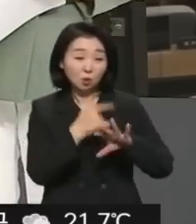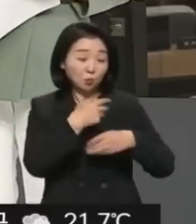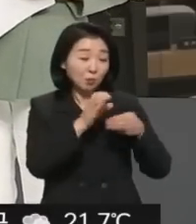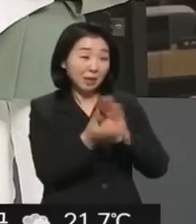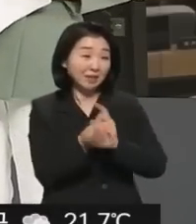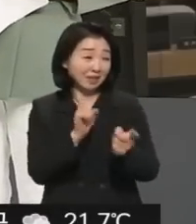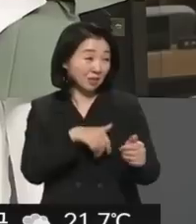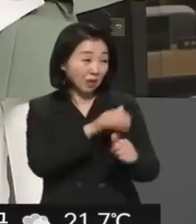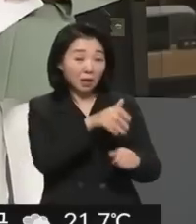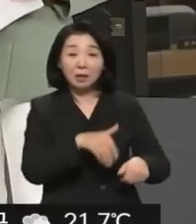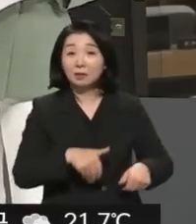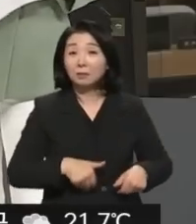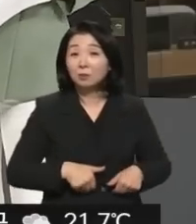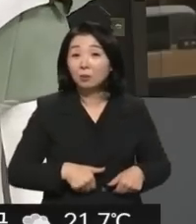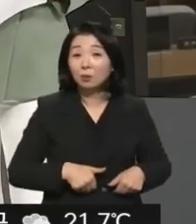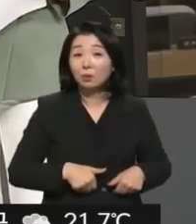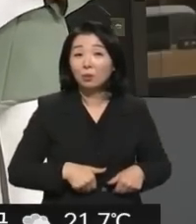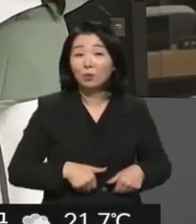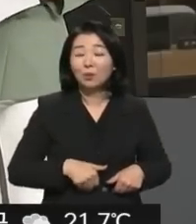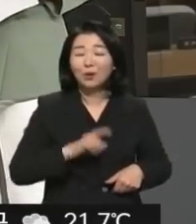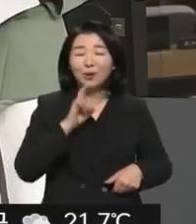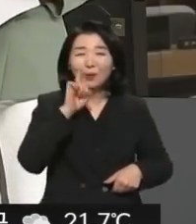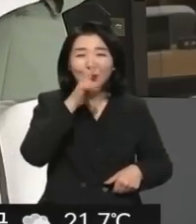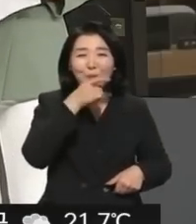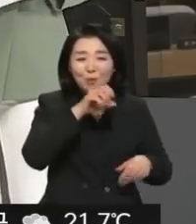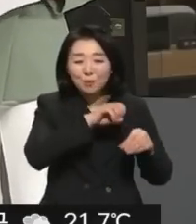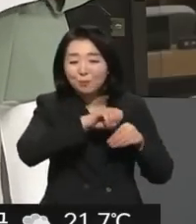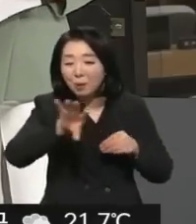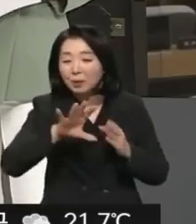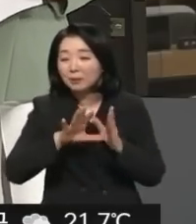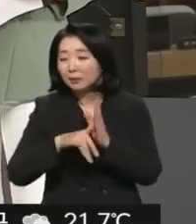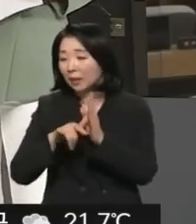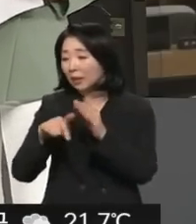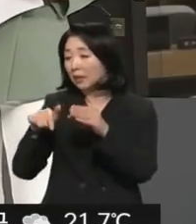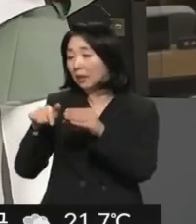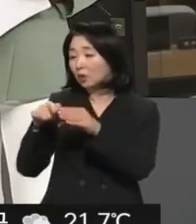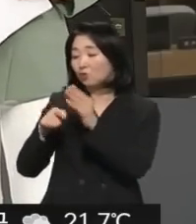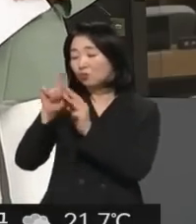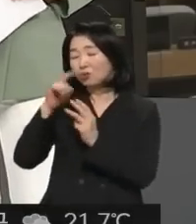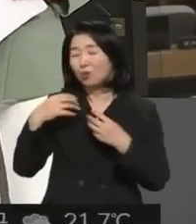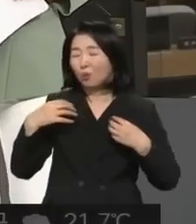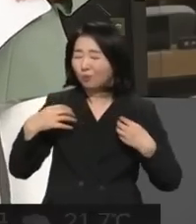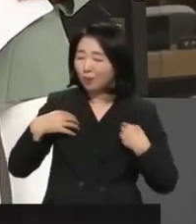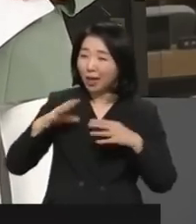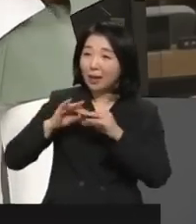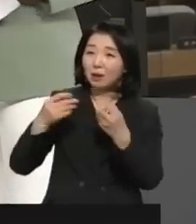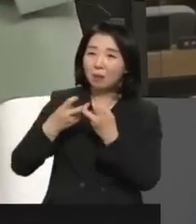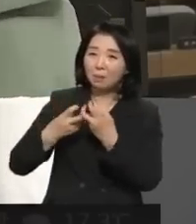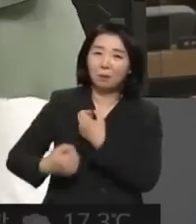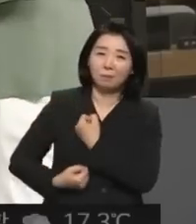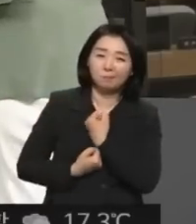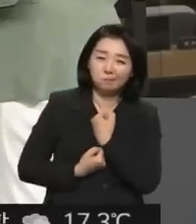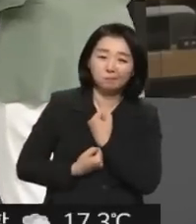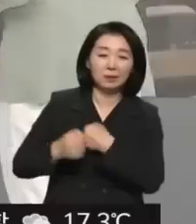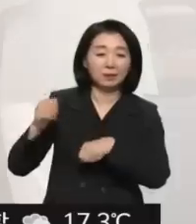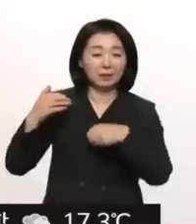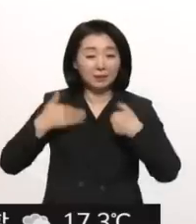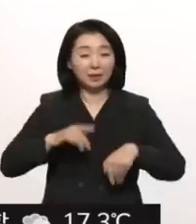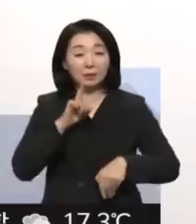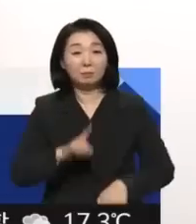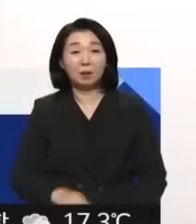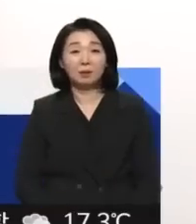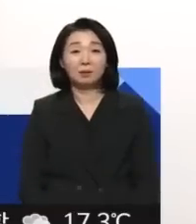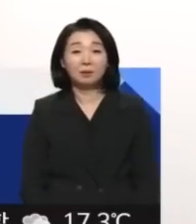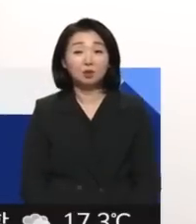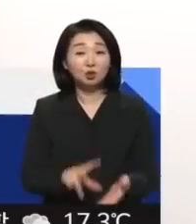가야 하는 상황이라면서요. 오염수 방류에 대처하는 현 정부의 대응 계획 부실하다고 비판했습니다. 더욱 큰